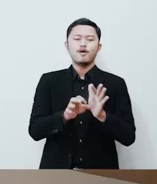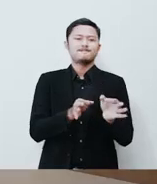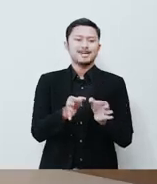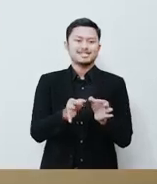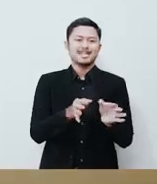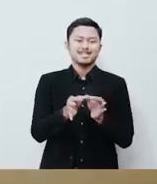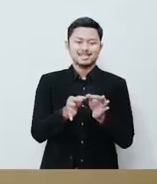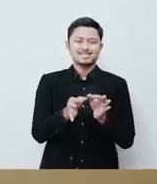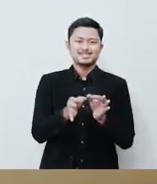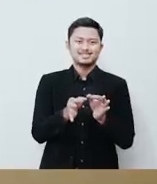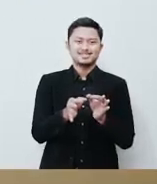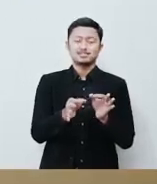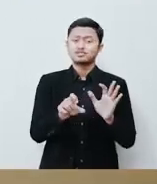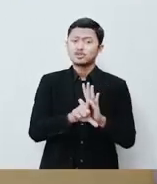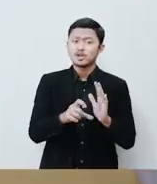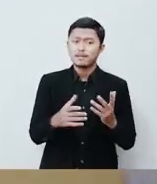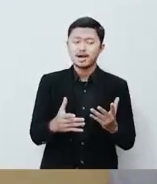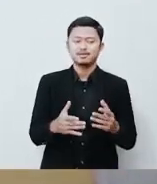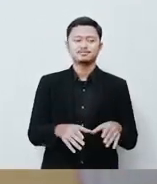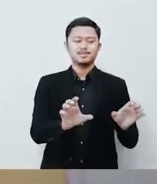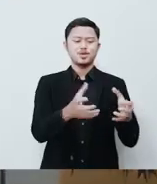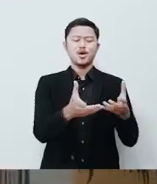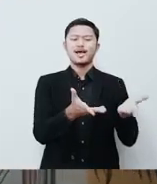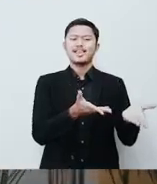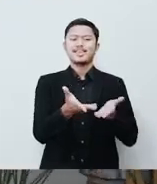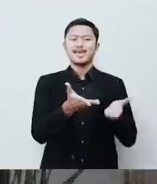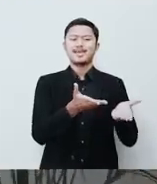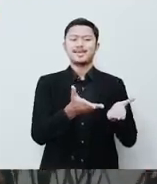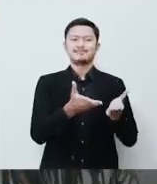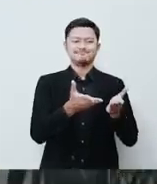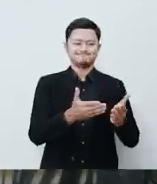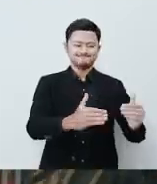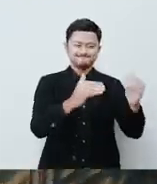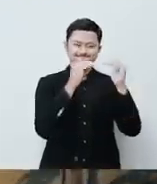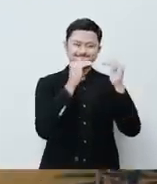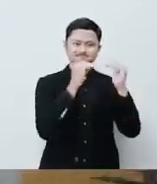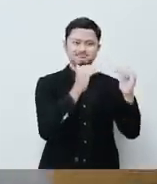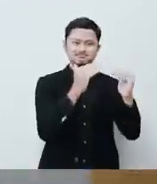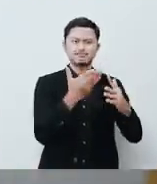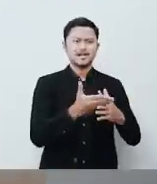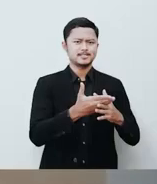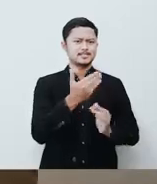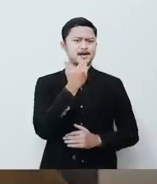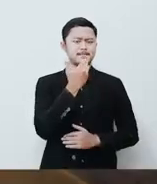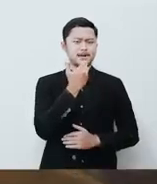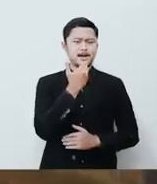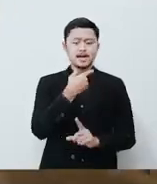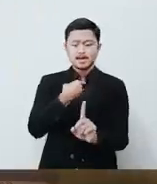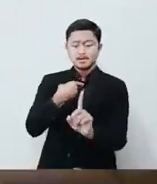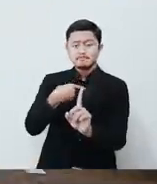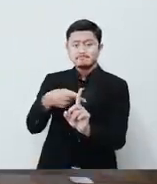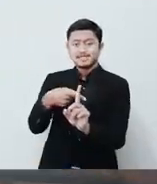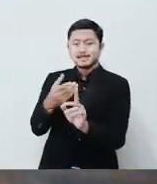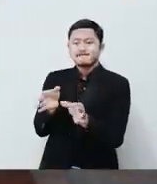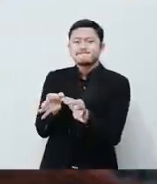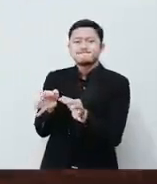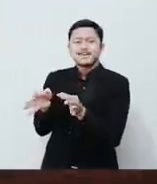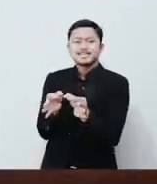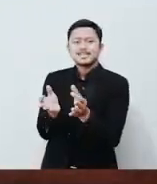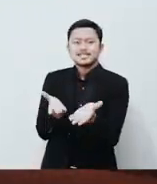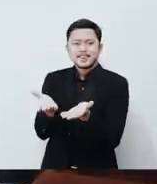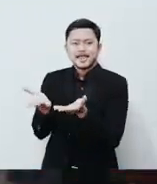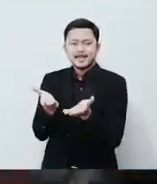menyiapkan sarana dan prasarana yang meliputi ruang pelayanan yang memenuhi standar serta mudah diakses, dilengkapi